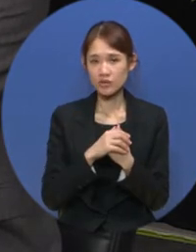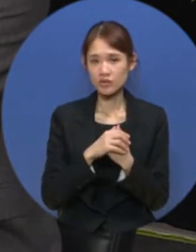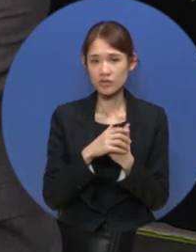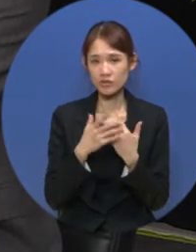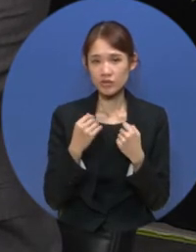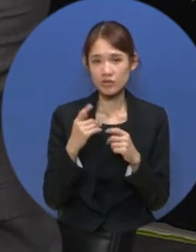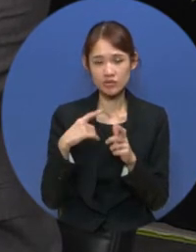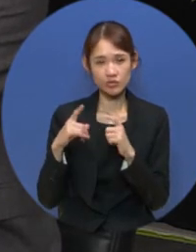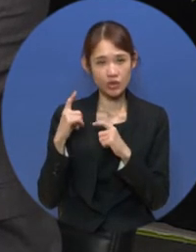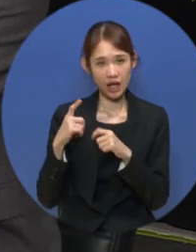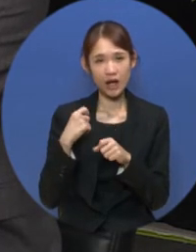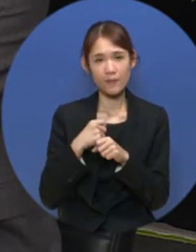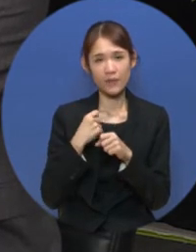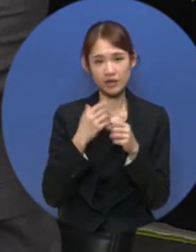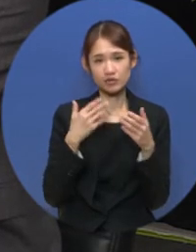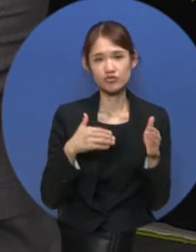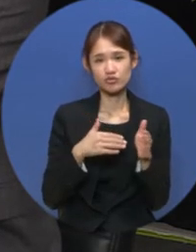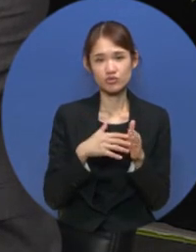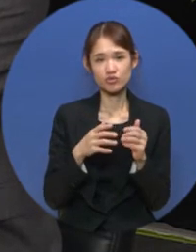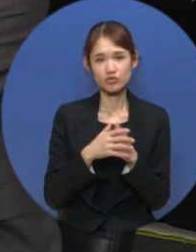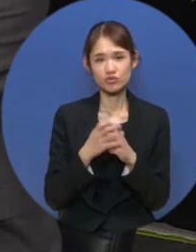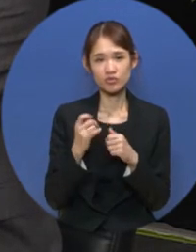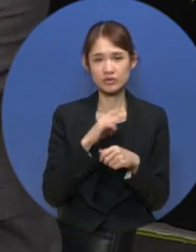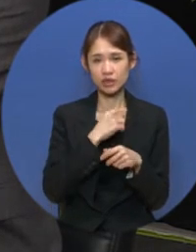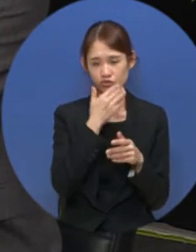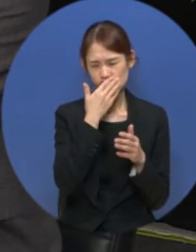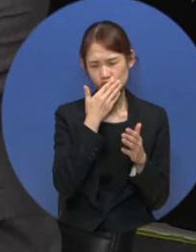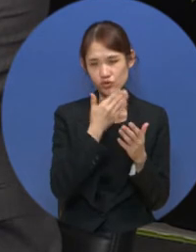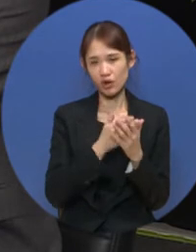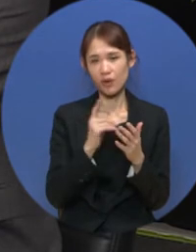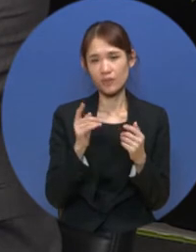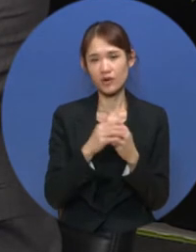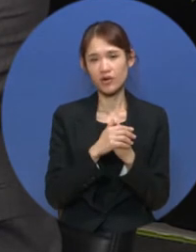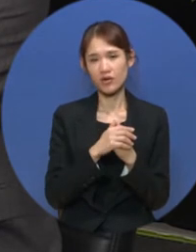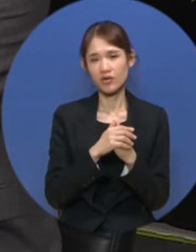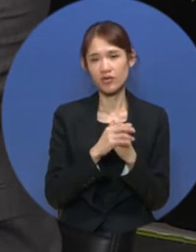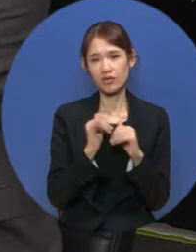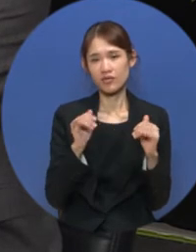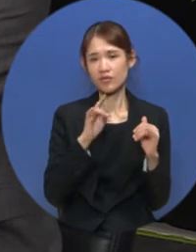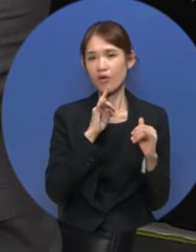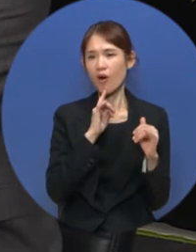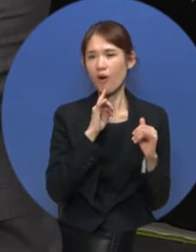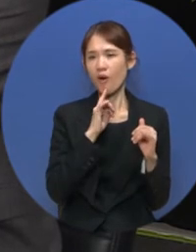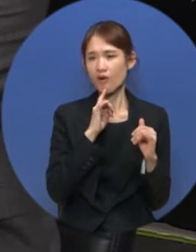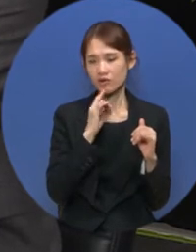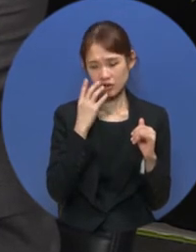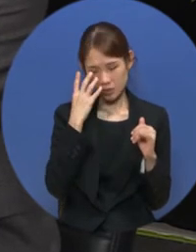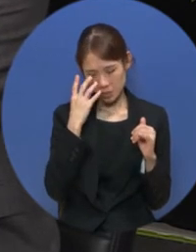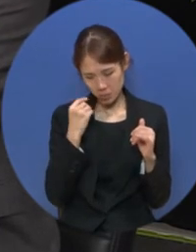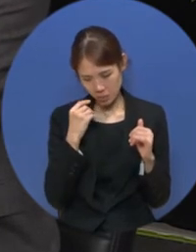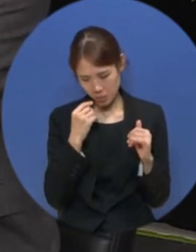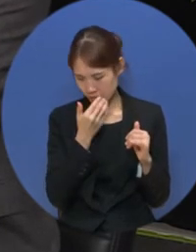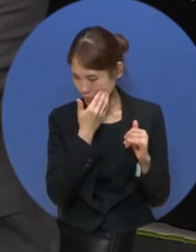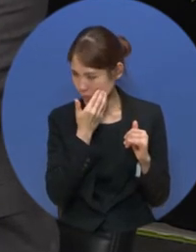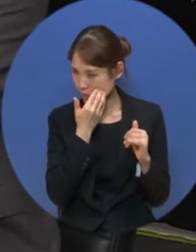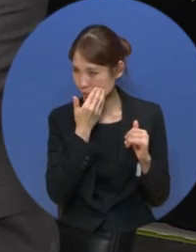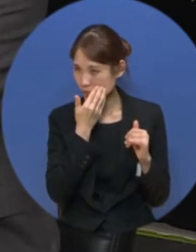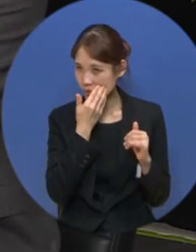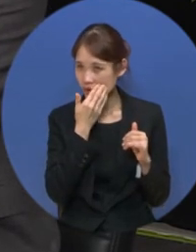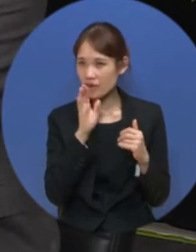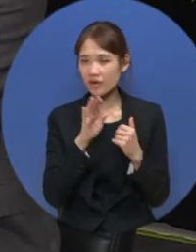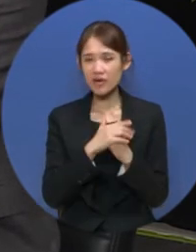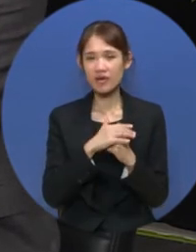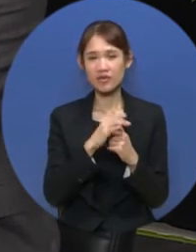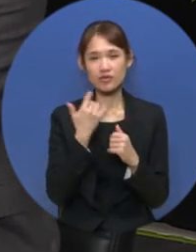그런 것들 강화시켜 주셨어요. 그리고 제일 중요한 건 사람 이렇게 엉덩이가 보이면 민망하잖아요. 네, 그렇죠. 이렇게 옮겨 뒤에서